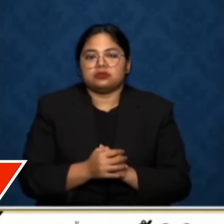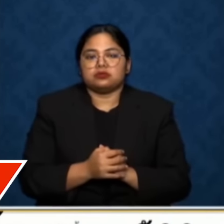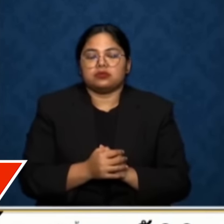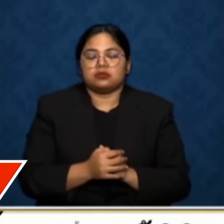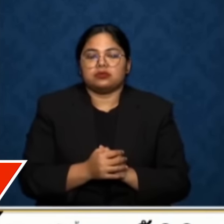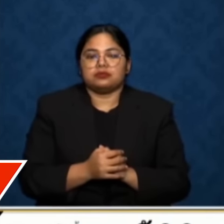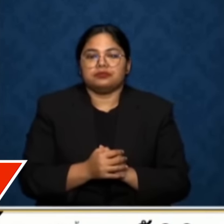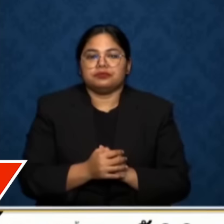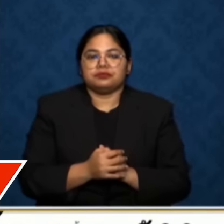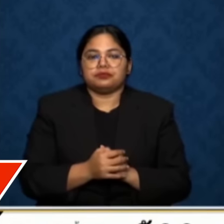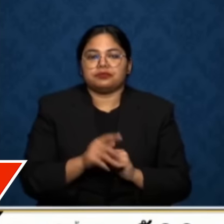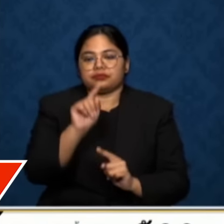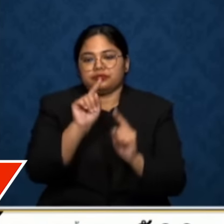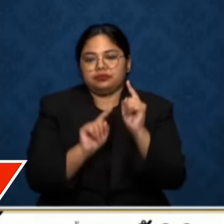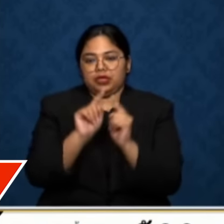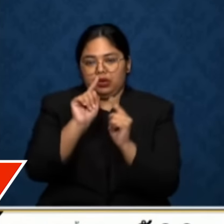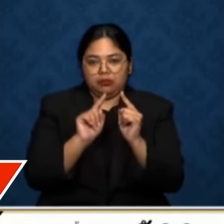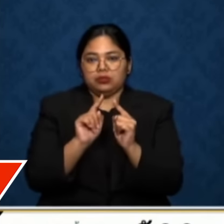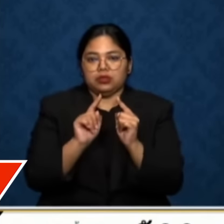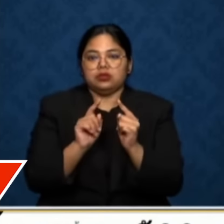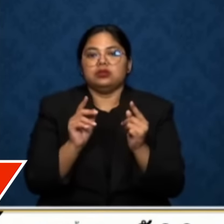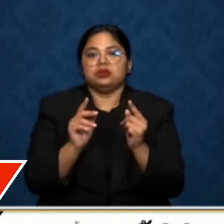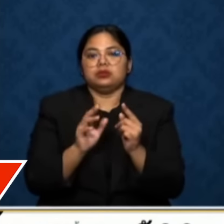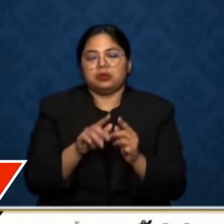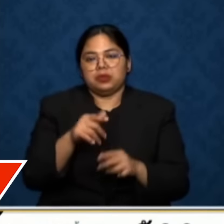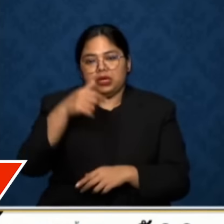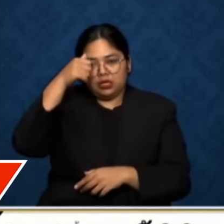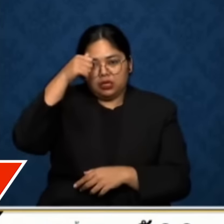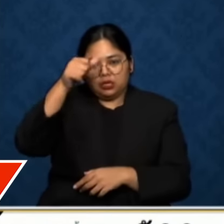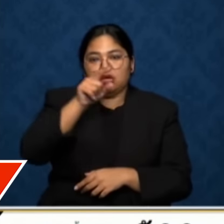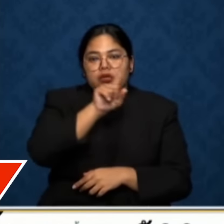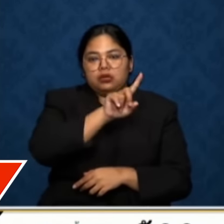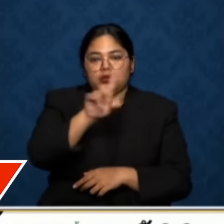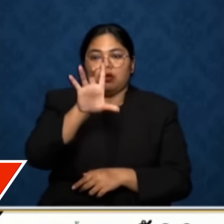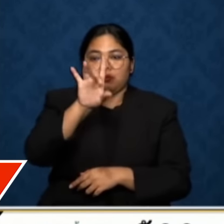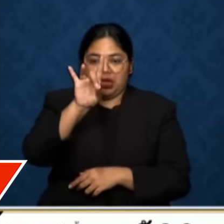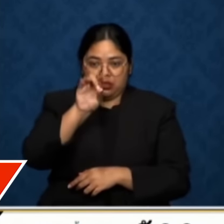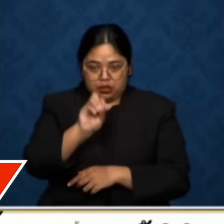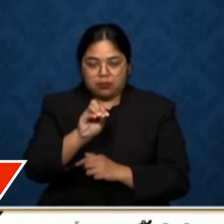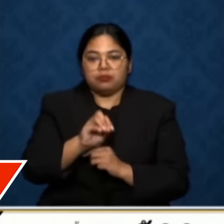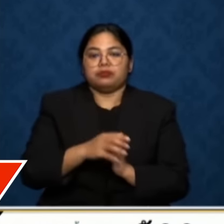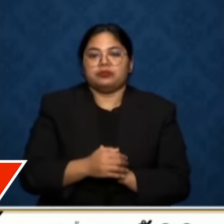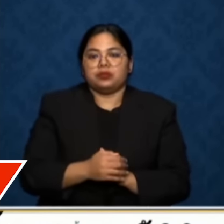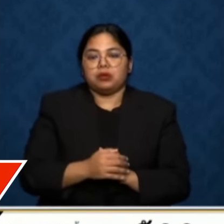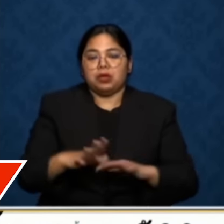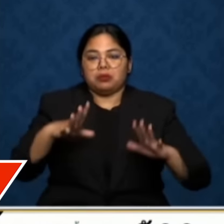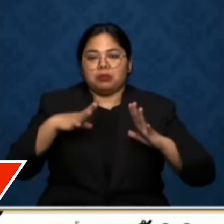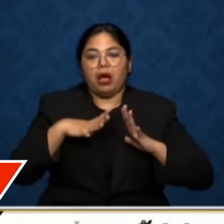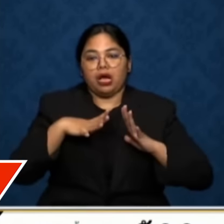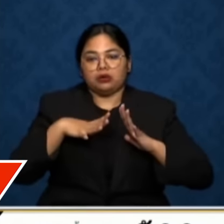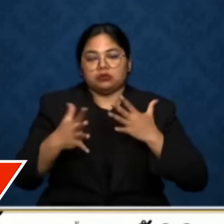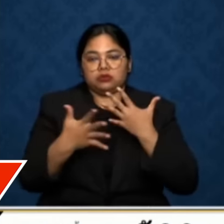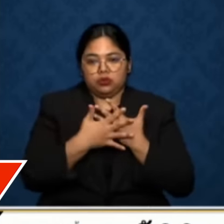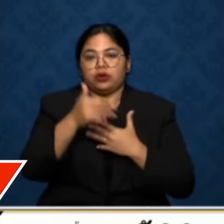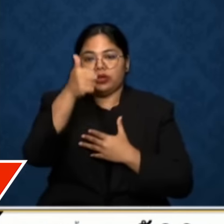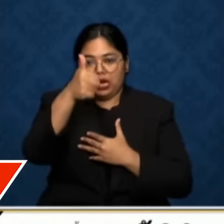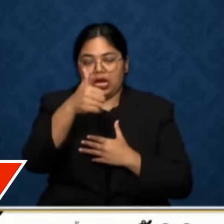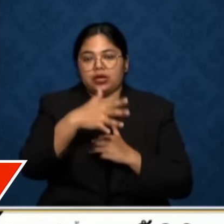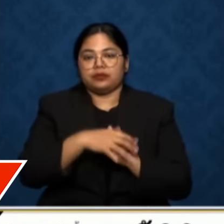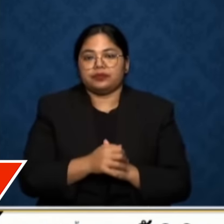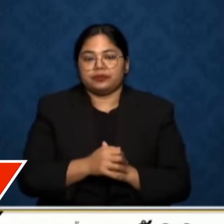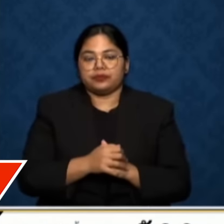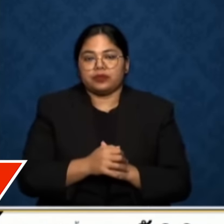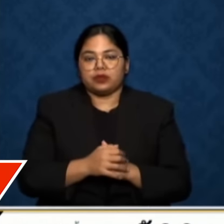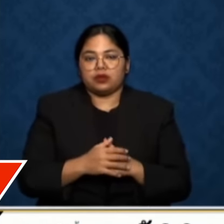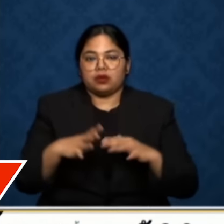อันนี้ประเมินที่180วันนะครับเพื่อที่จะสามารถพักโทษได้เพราะกฎหมายบอกว่าจะพักโทษ